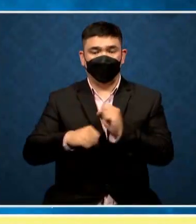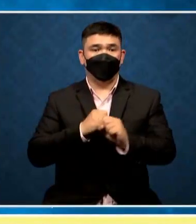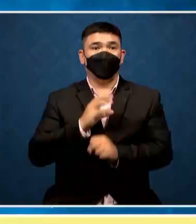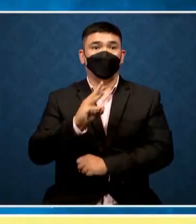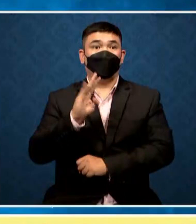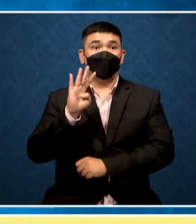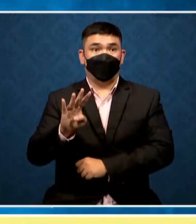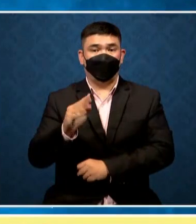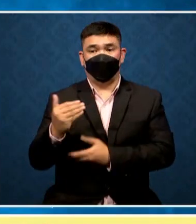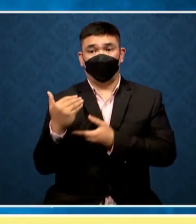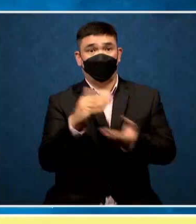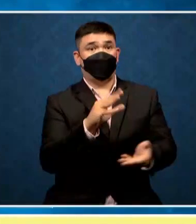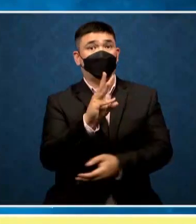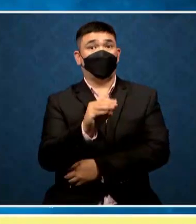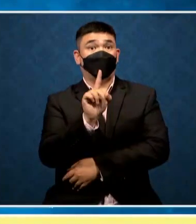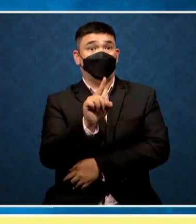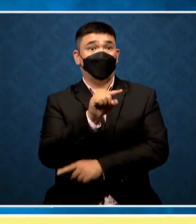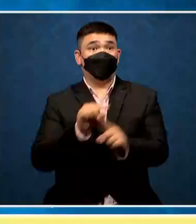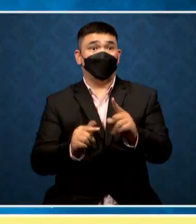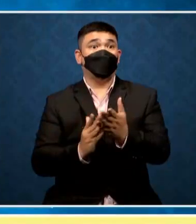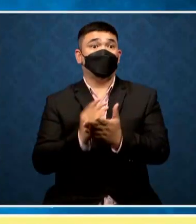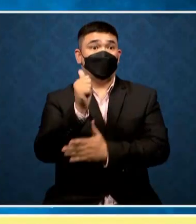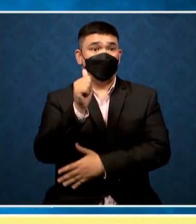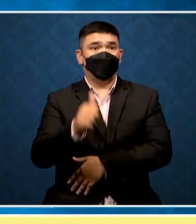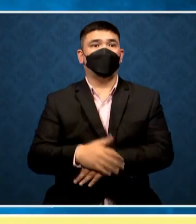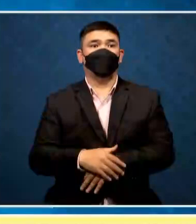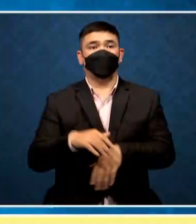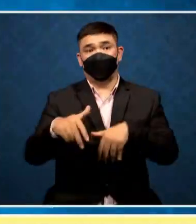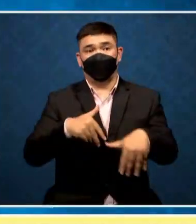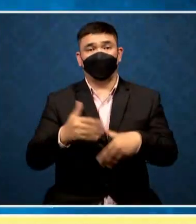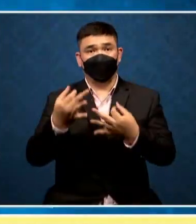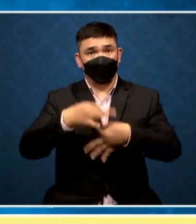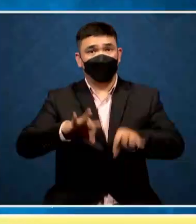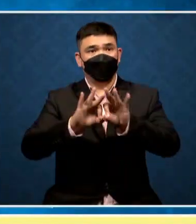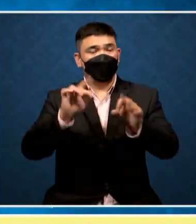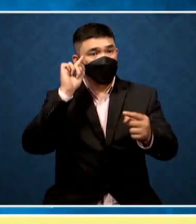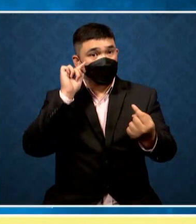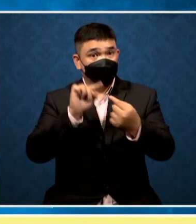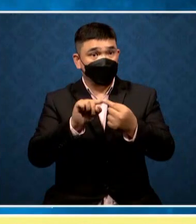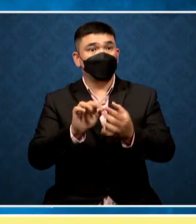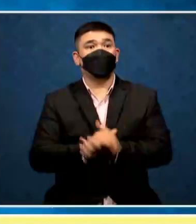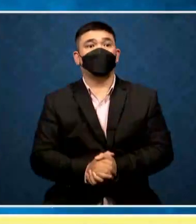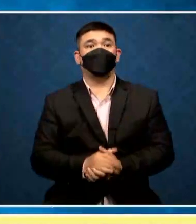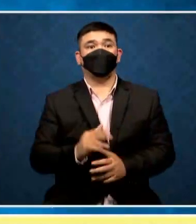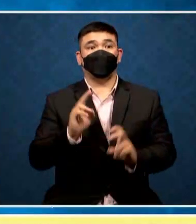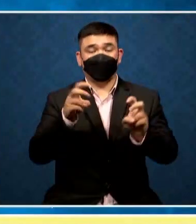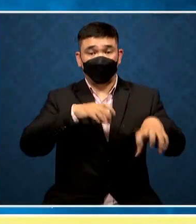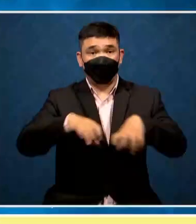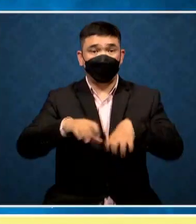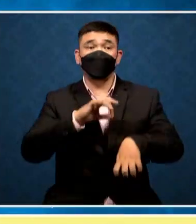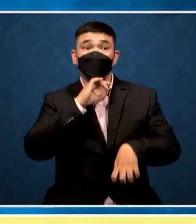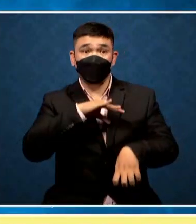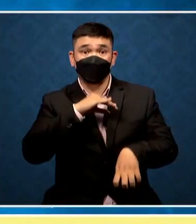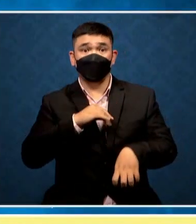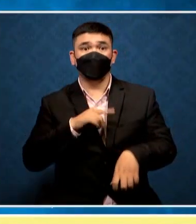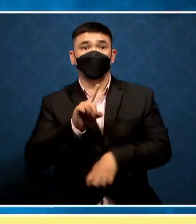มีการขนไป 61.34%ชุมชนใหคามสำคญตรนี้เพิมขึ้นเรื่องการจัดการขยะชุ